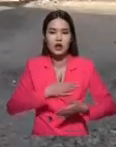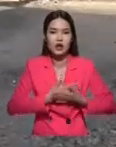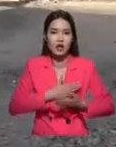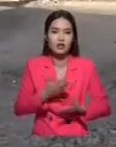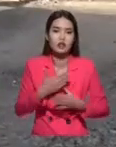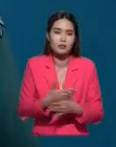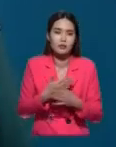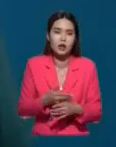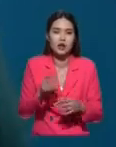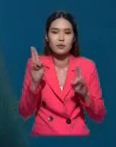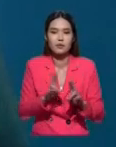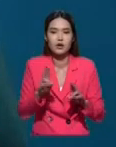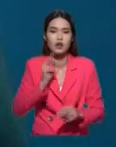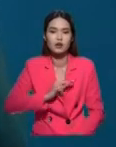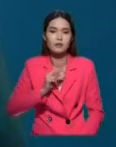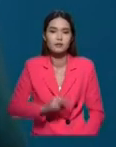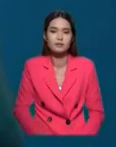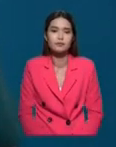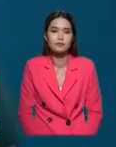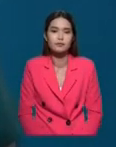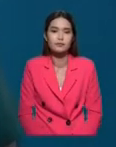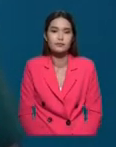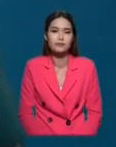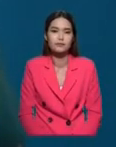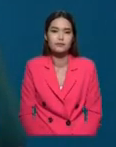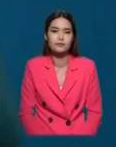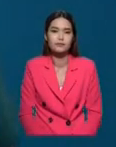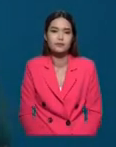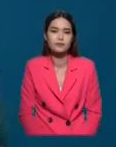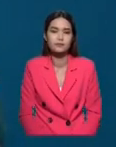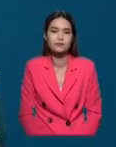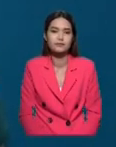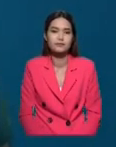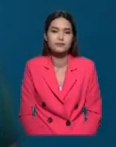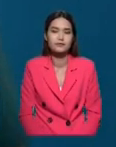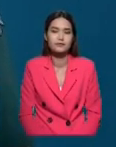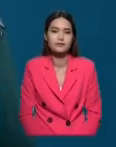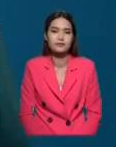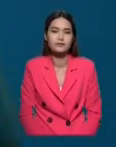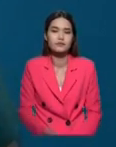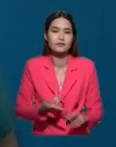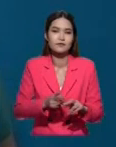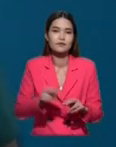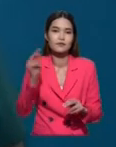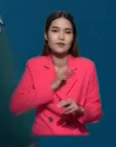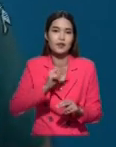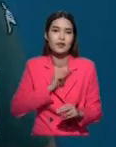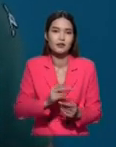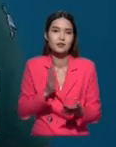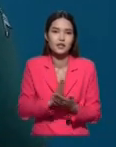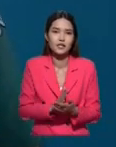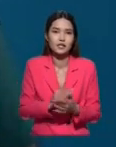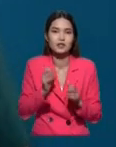только страховка. Пару лет назад тоже был сильный ветер, сдуло у соседа, у